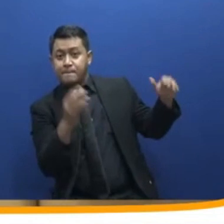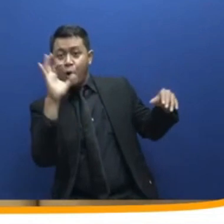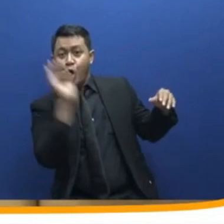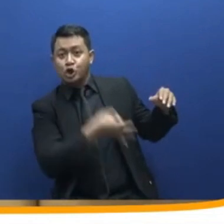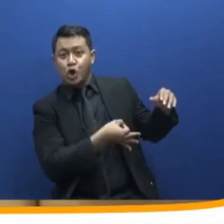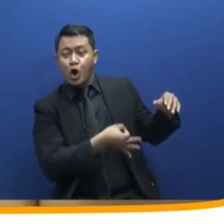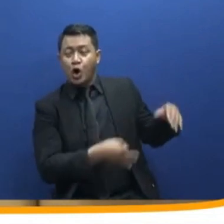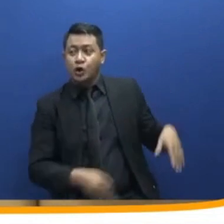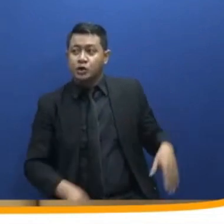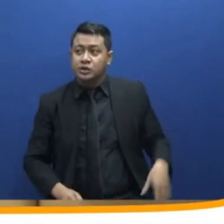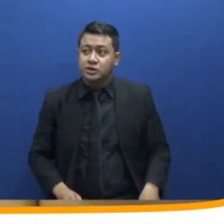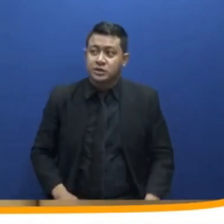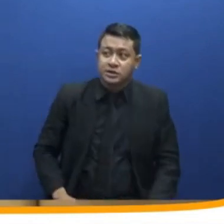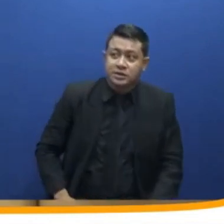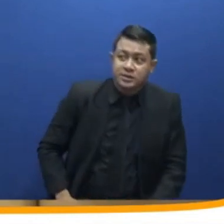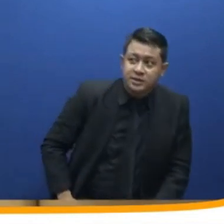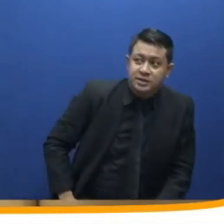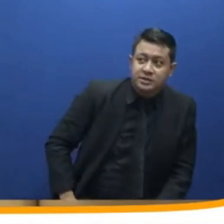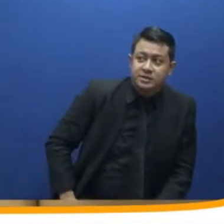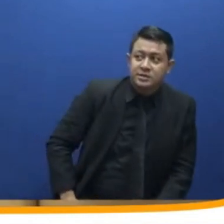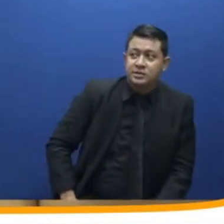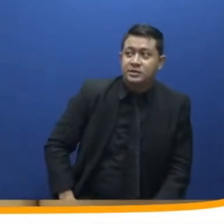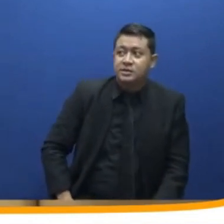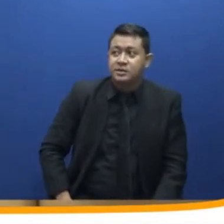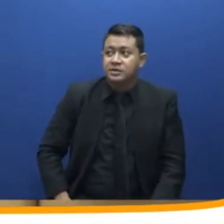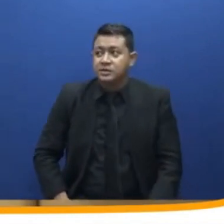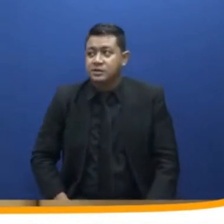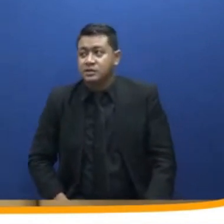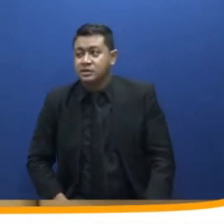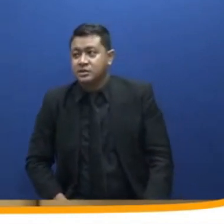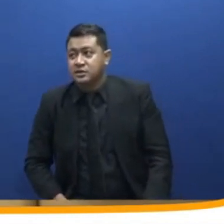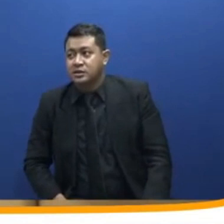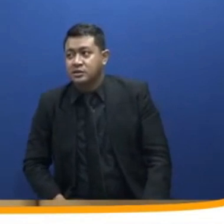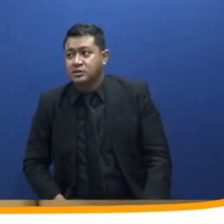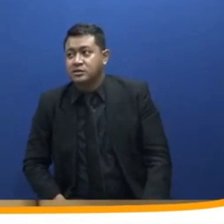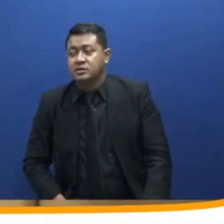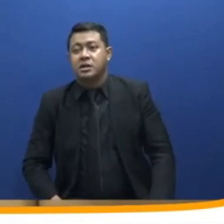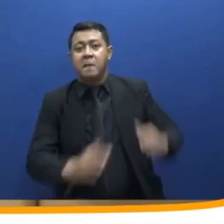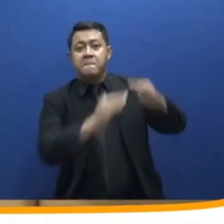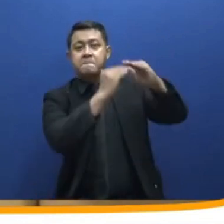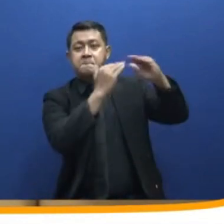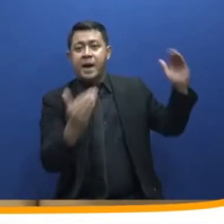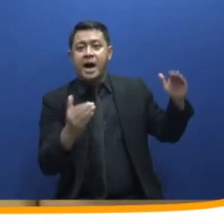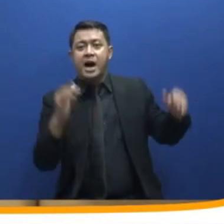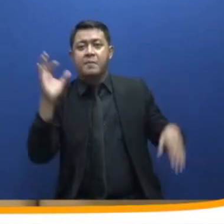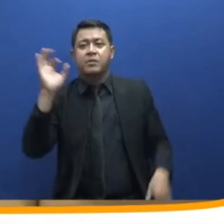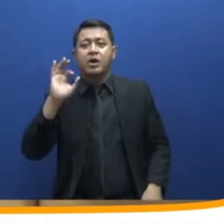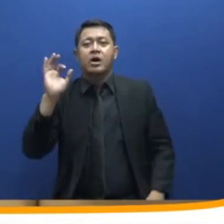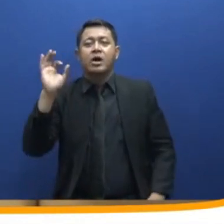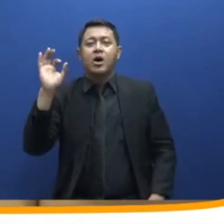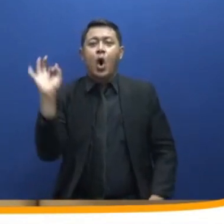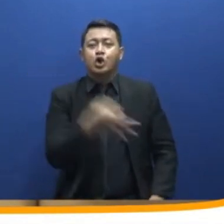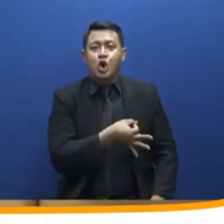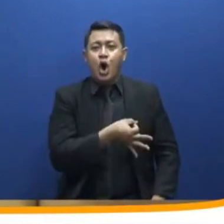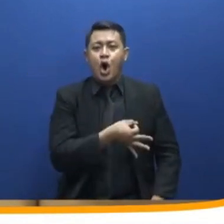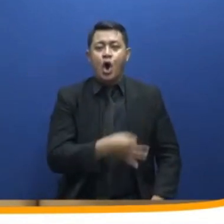Hai yangban terpaksa agak sudah ketulis nih ya ya yang keras Hai makam kosong Oke